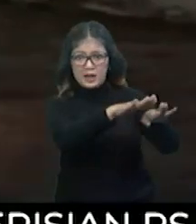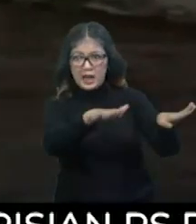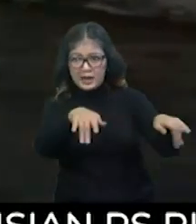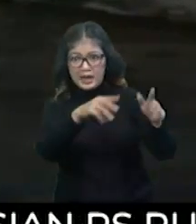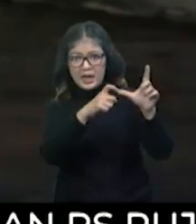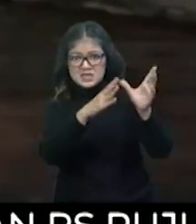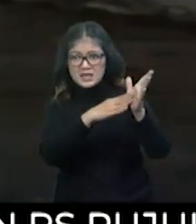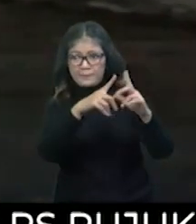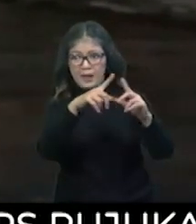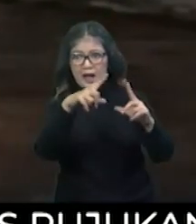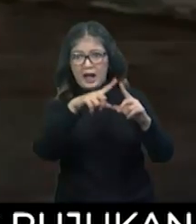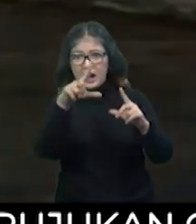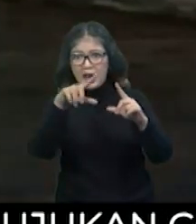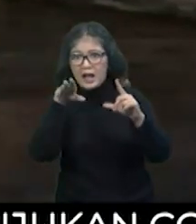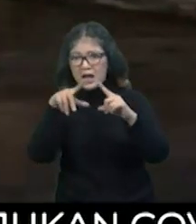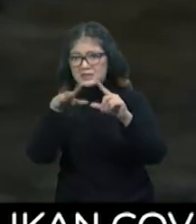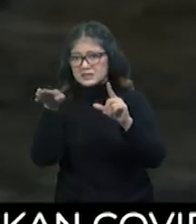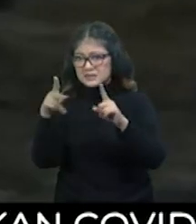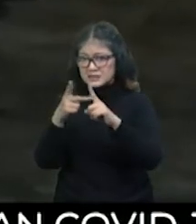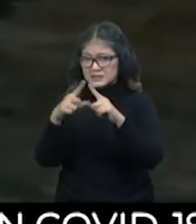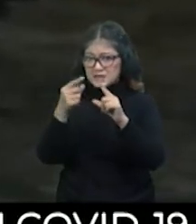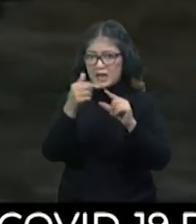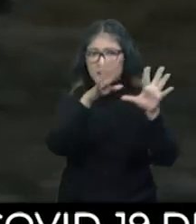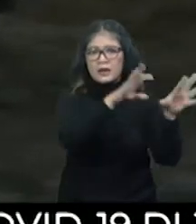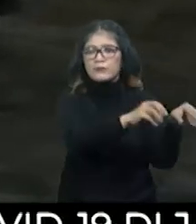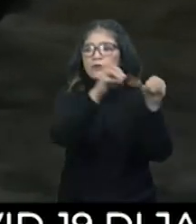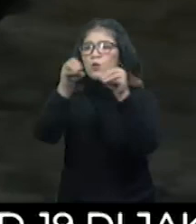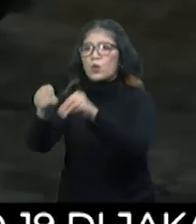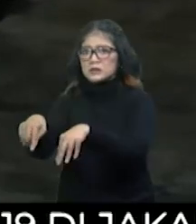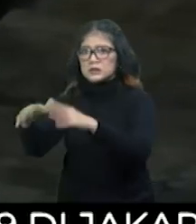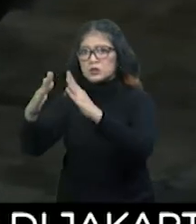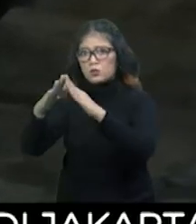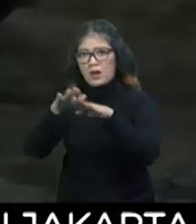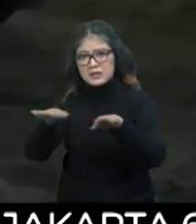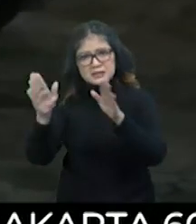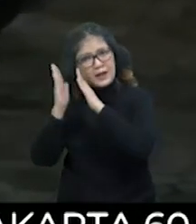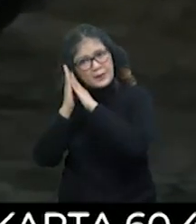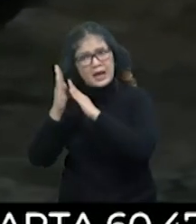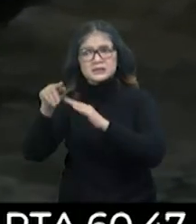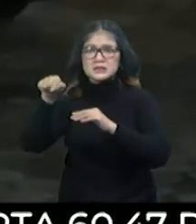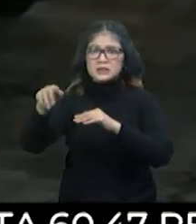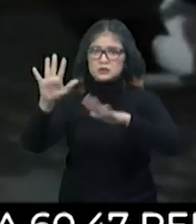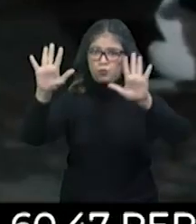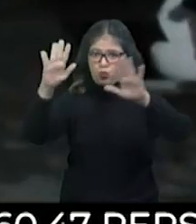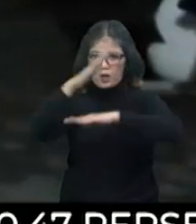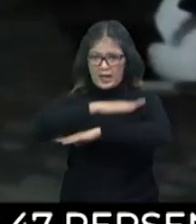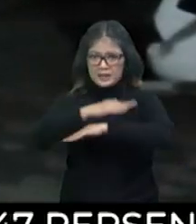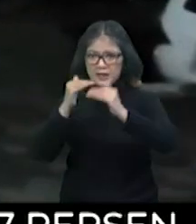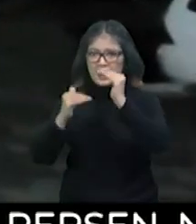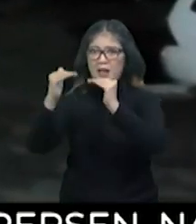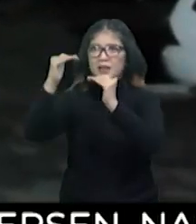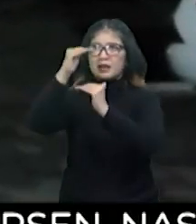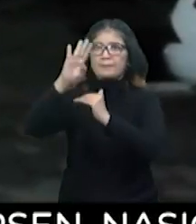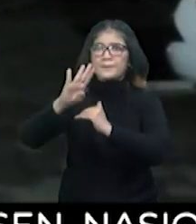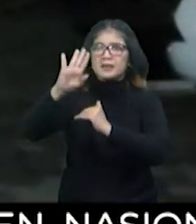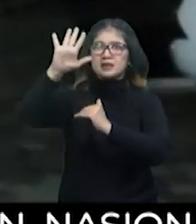ini akan menjalani isolasi terpusat selama 10 hingga 14 hari. Mereka ditempatkan di lantai 4 dan 5 gedung Mekah di Asrama